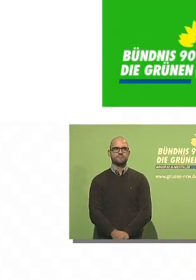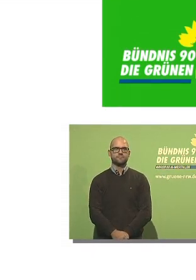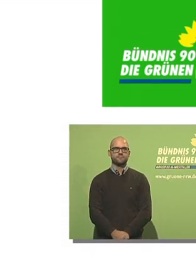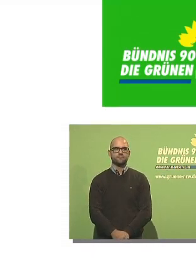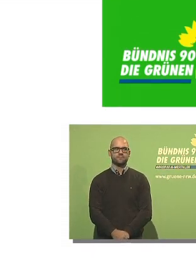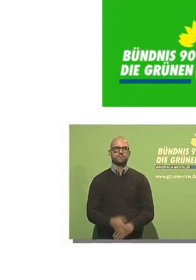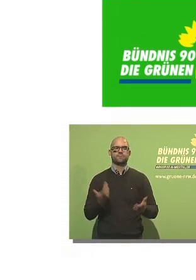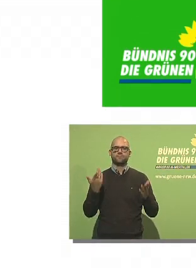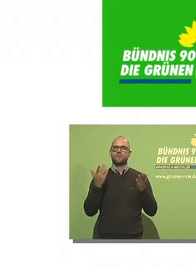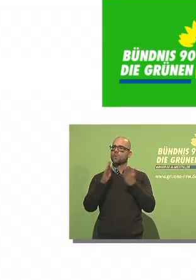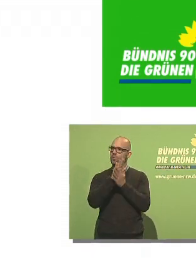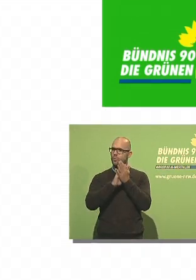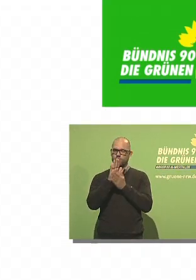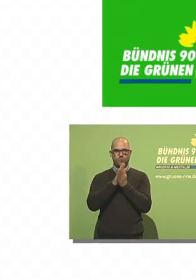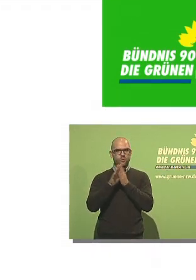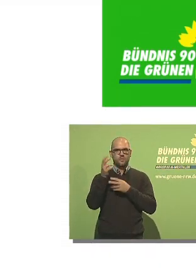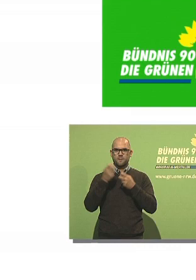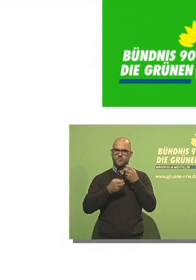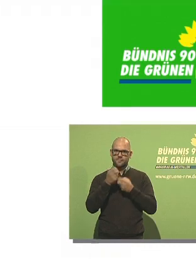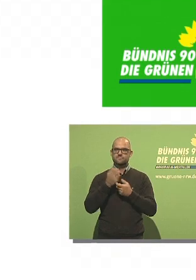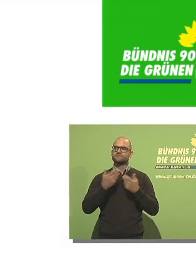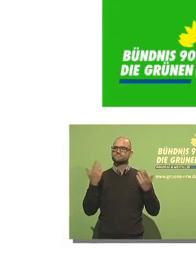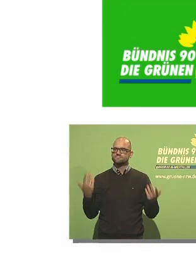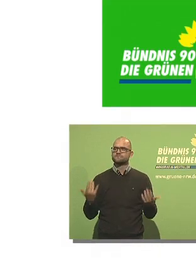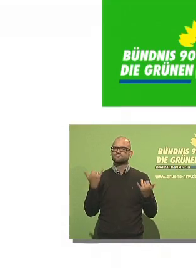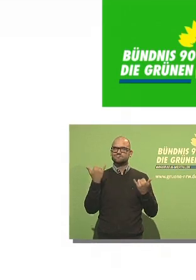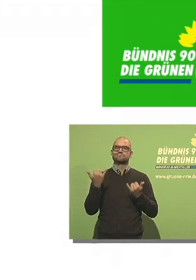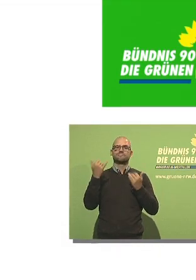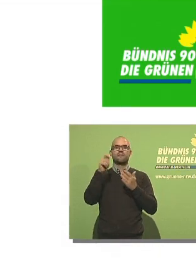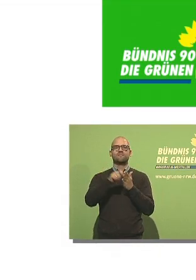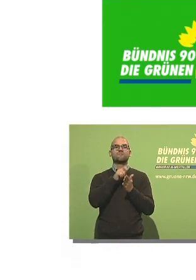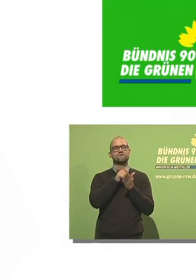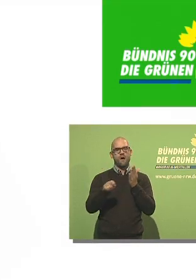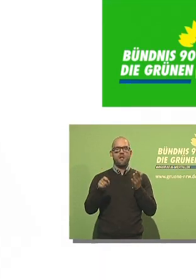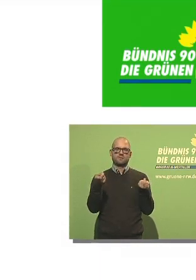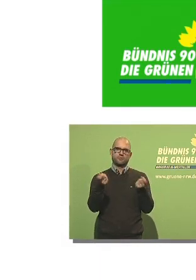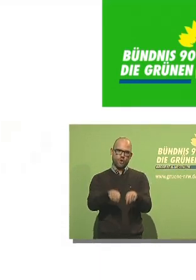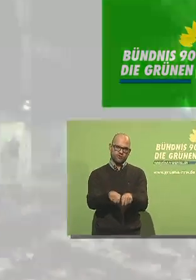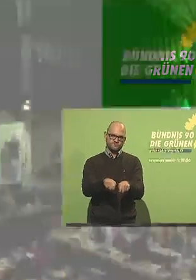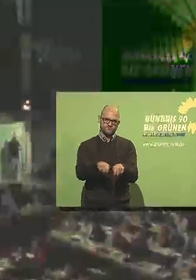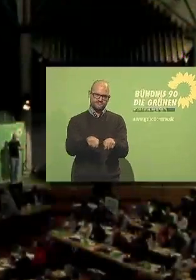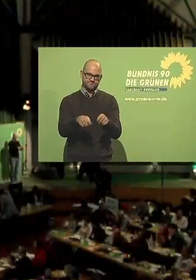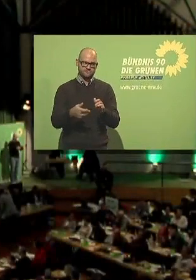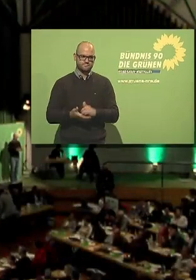Das scheint nicht der Fall zu sein. Dann erkläre ich den Wahlgang für geschlossen.